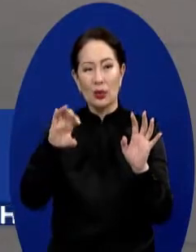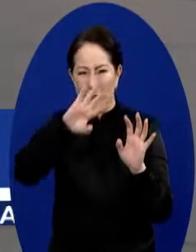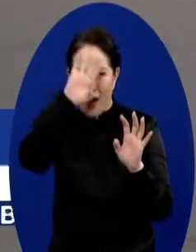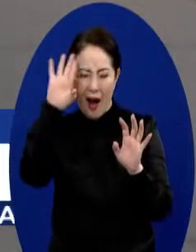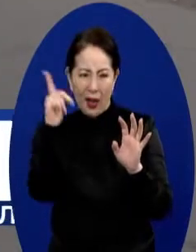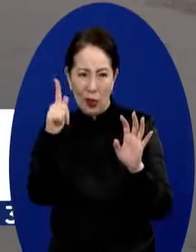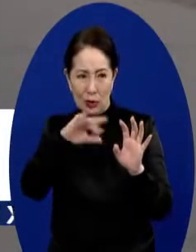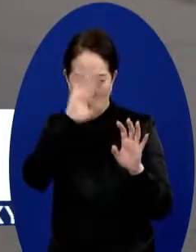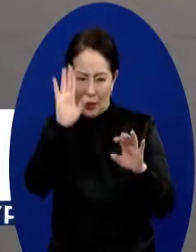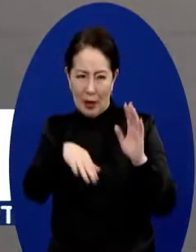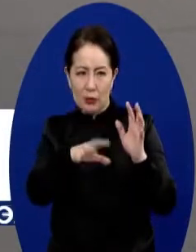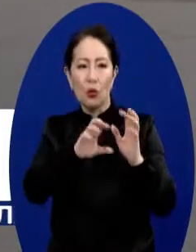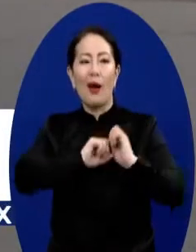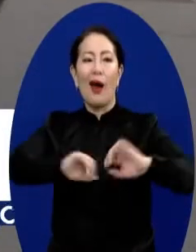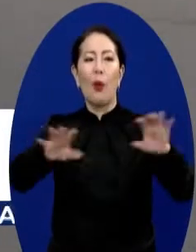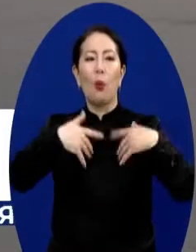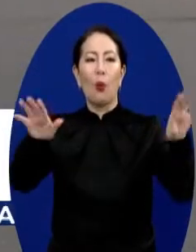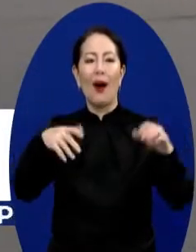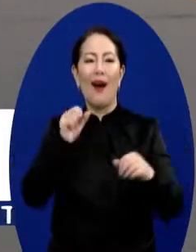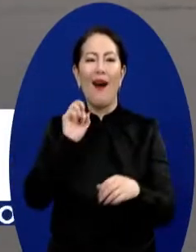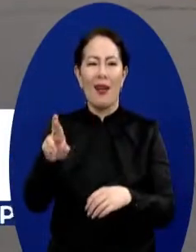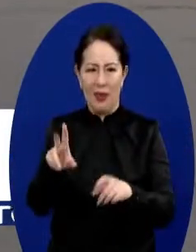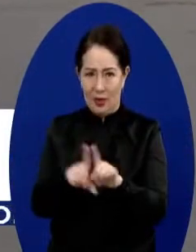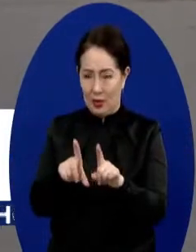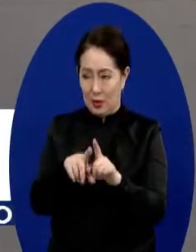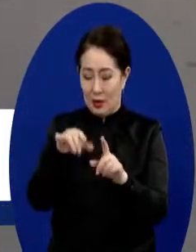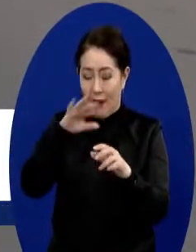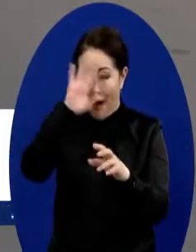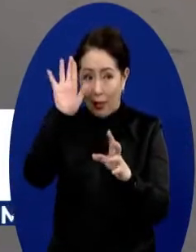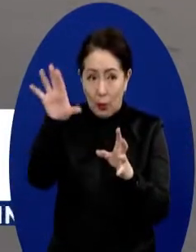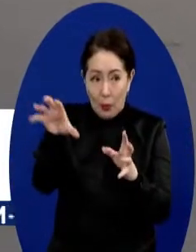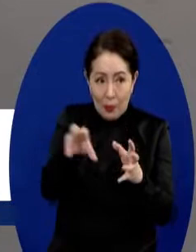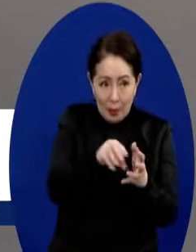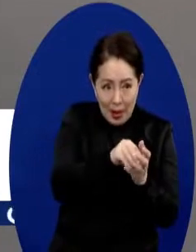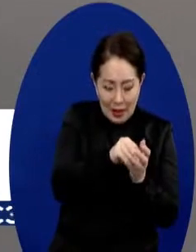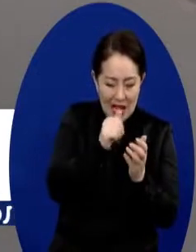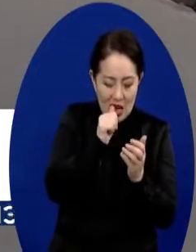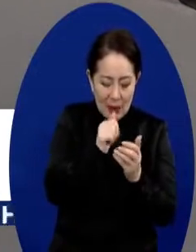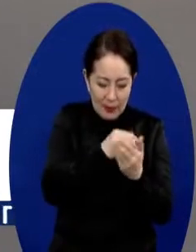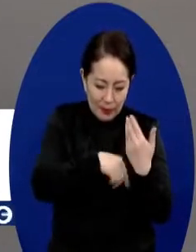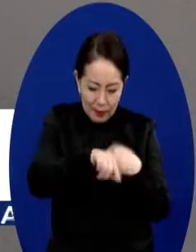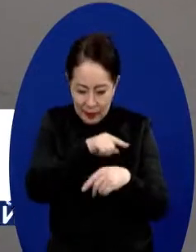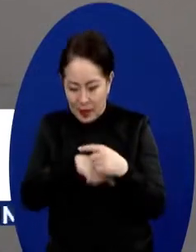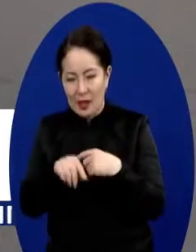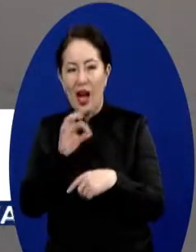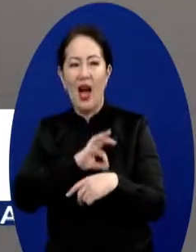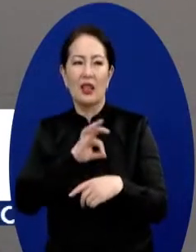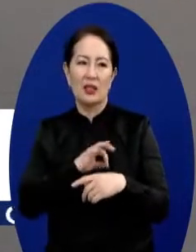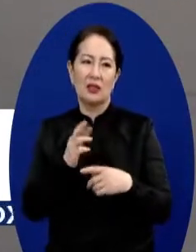халуунд одоо дулааны энерги зүгээр л хаягдчихдаг. Агаар замхарчдаг. Тэр энергийг барьж аваад ерөөдөө цахилгааны энерги болгоод буцаагаад